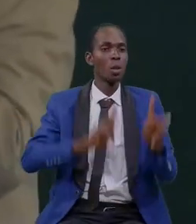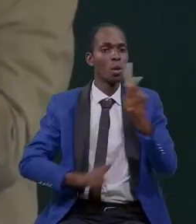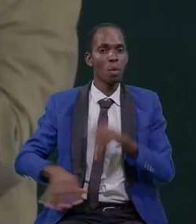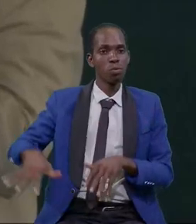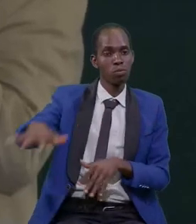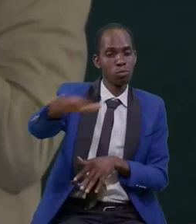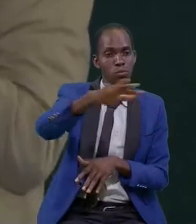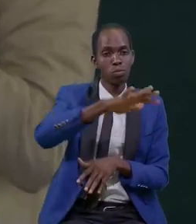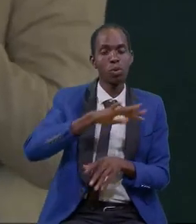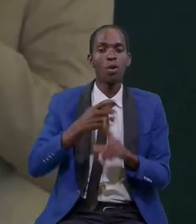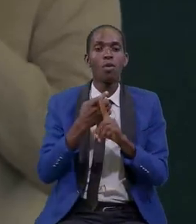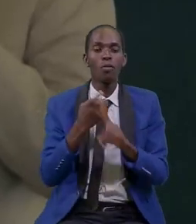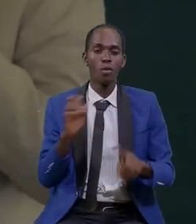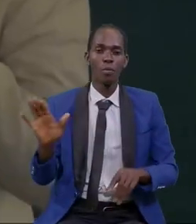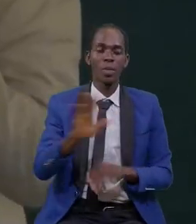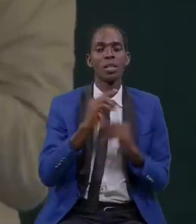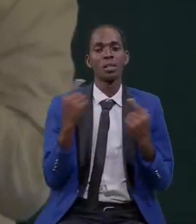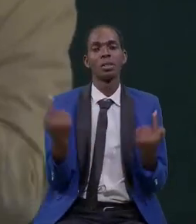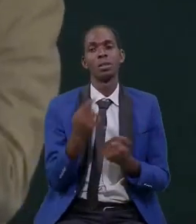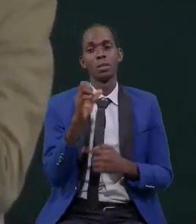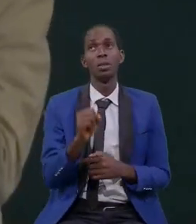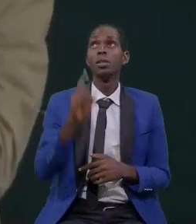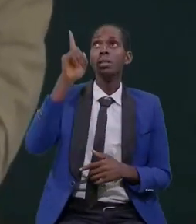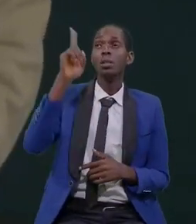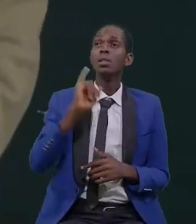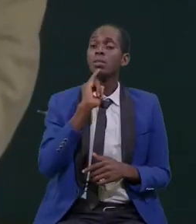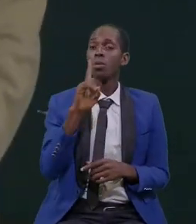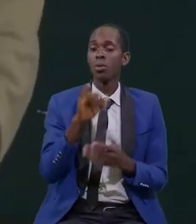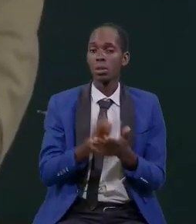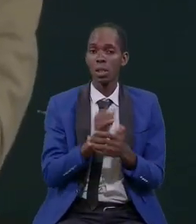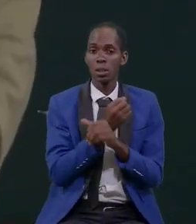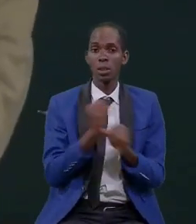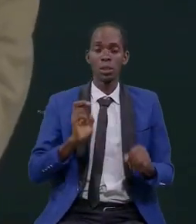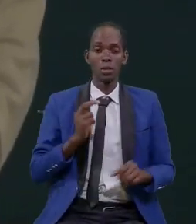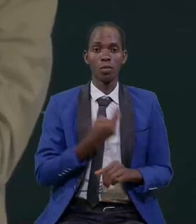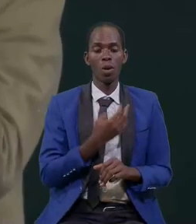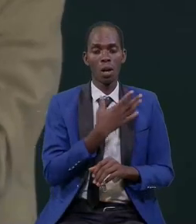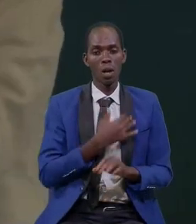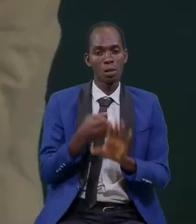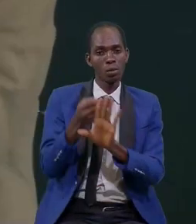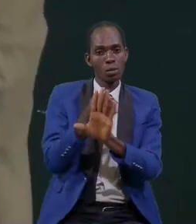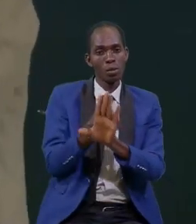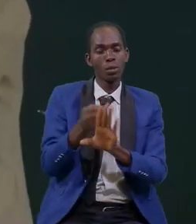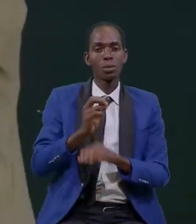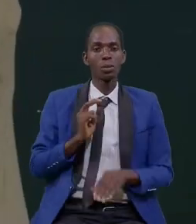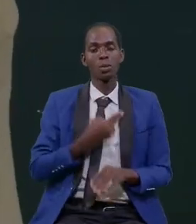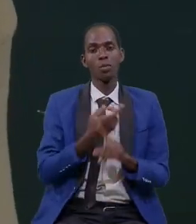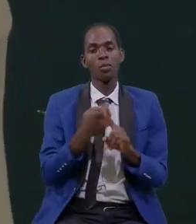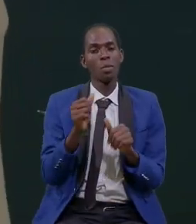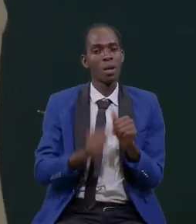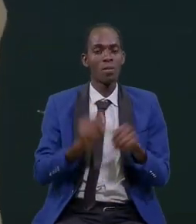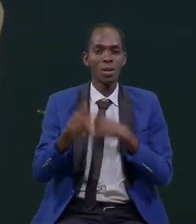ses péchés. C'est lui qui nous sauve et c'est lui également qui nous protège de toute forme de péché.